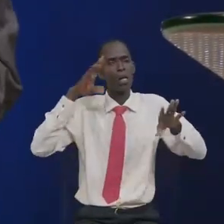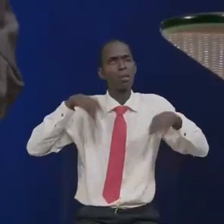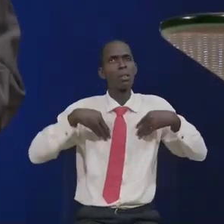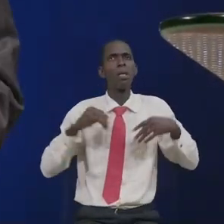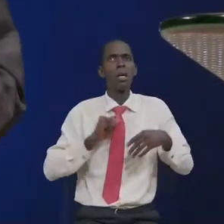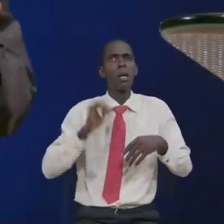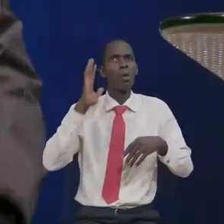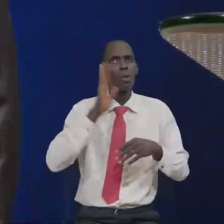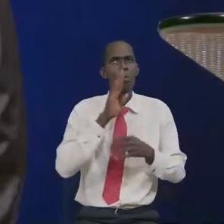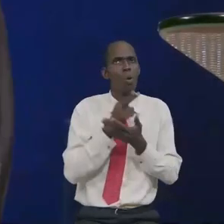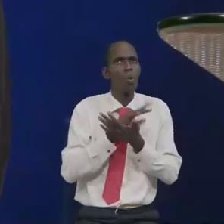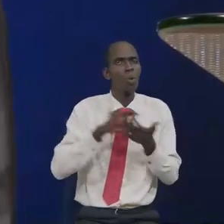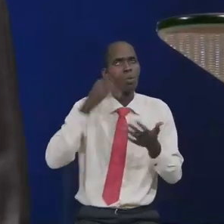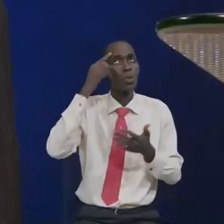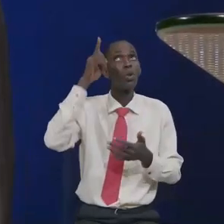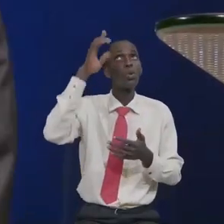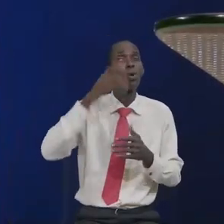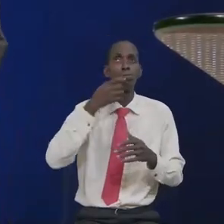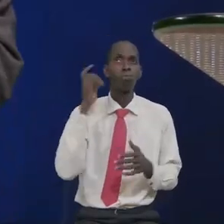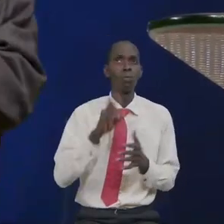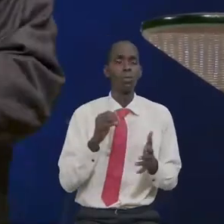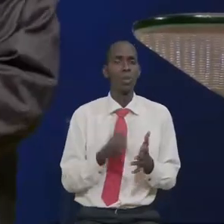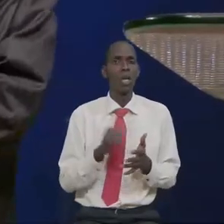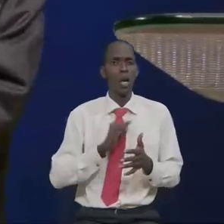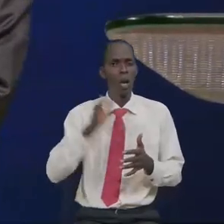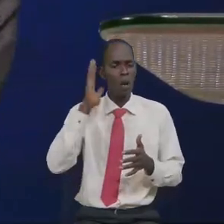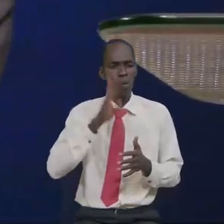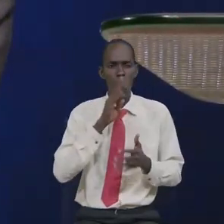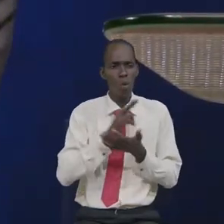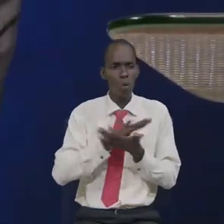commandé. Je veux être saint parce que je suis enfant de Dieu.